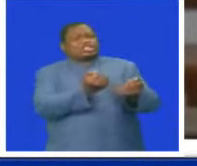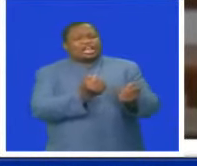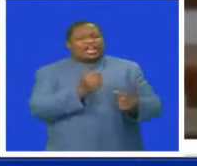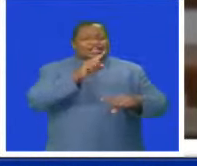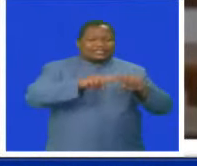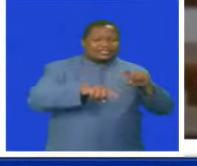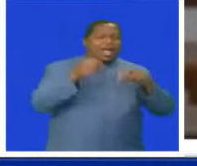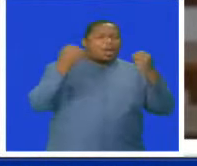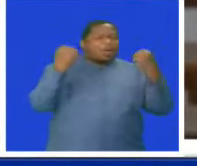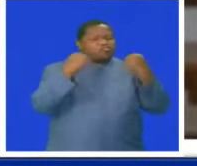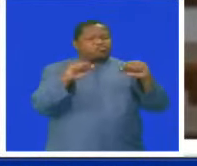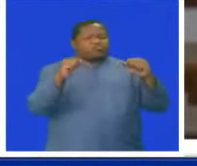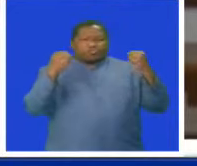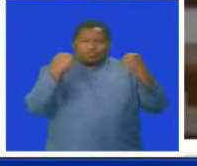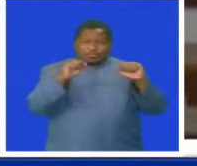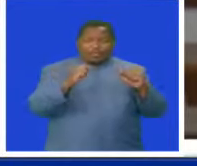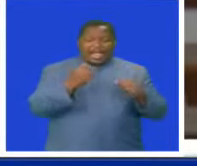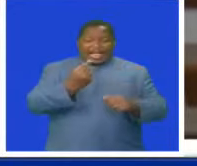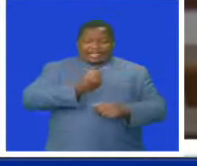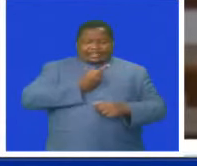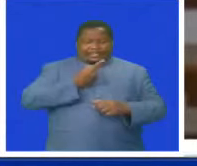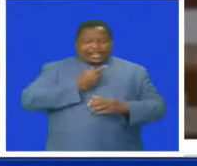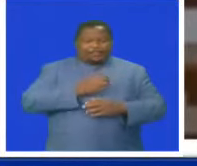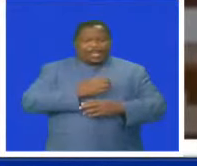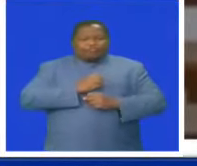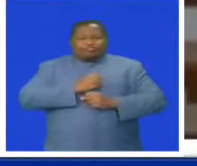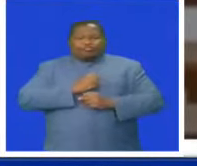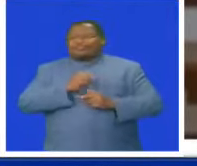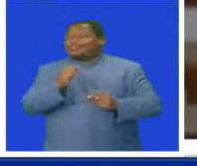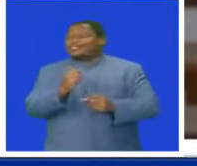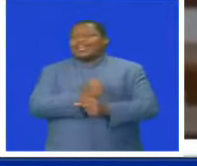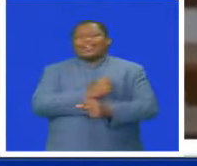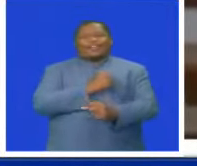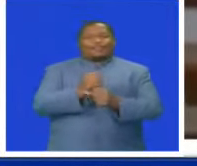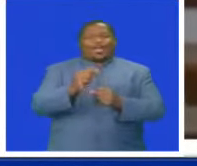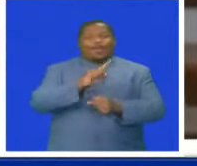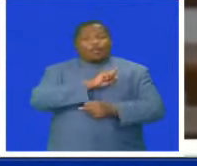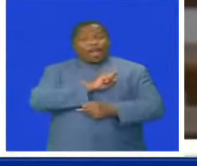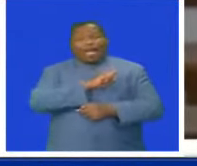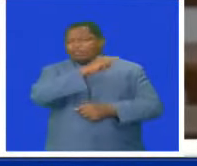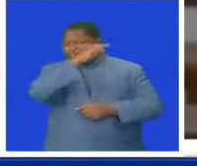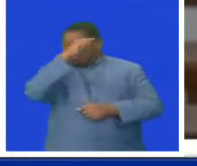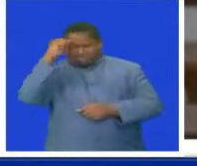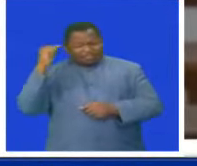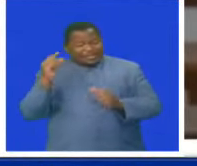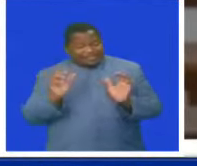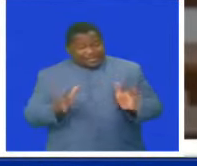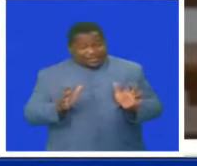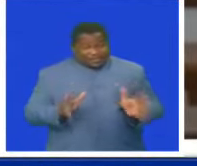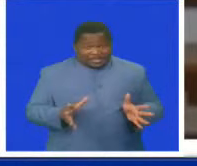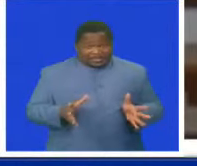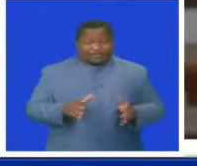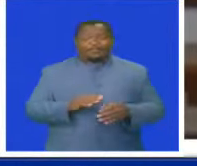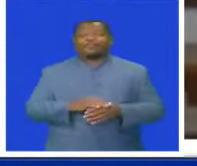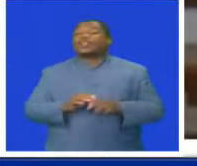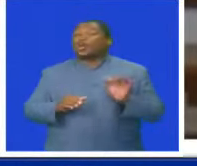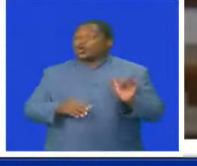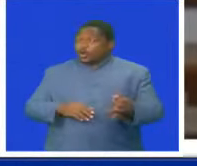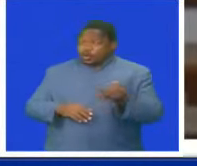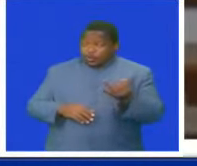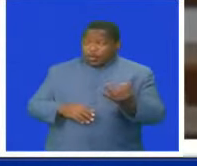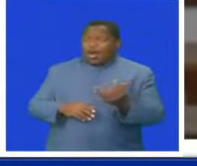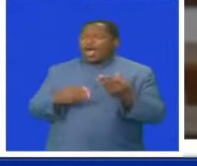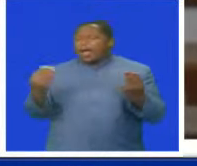sebakulesimo lesi. Sathola ke ukuthi ihamba embili loyo le alcohol and drug abuse. Sathola lokunye ukuthi